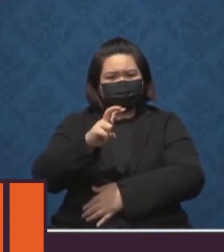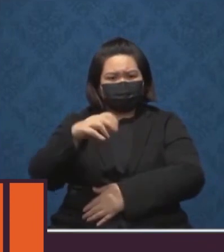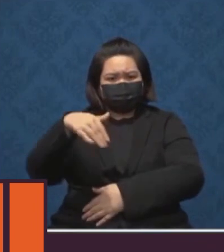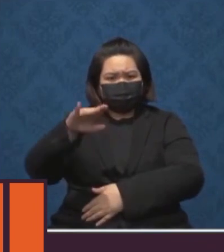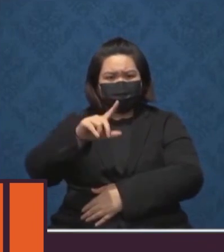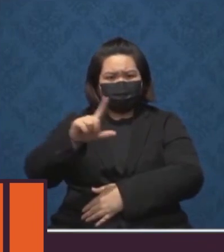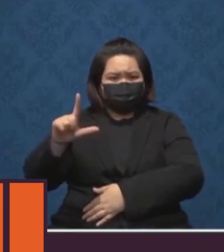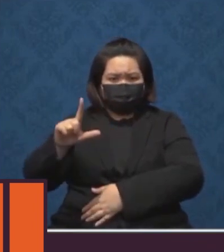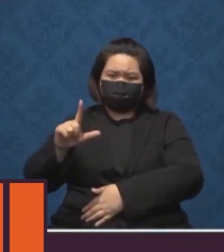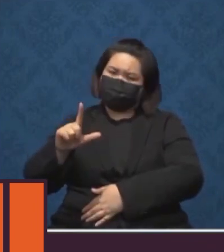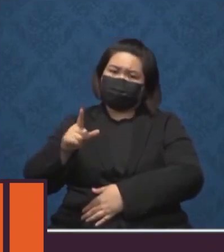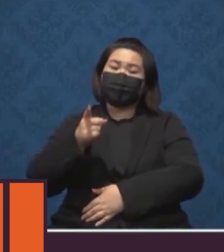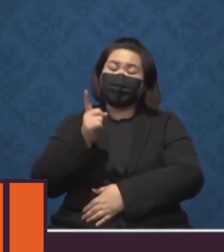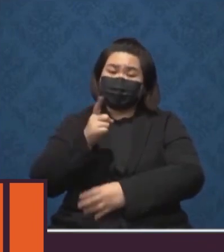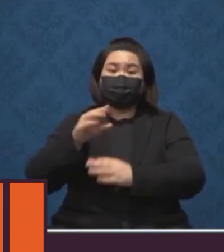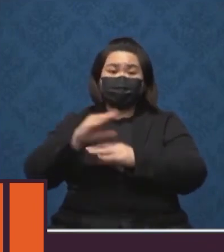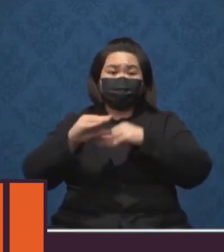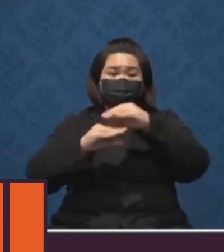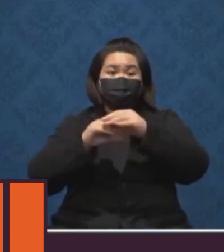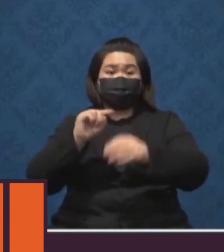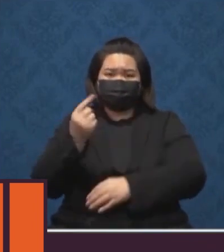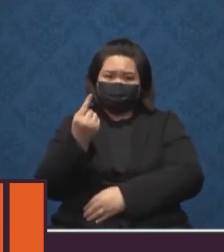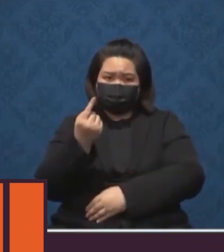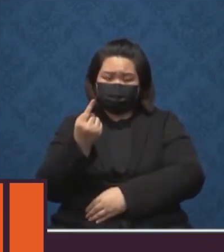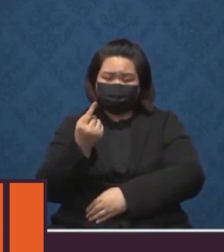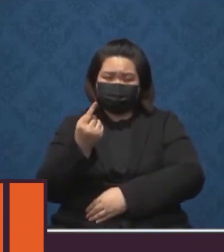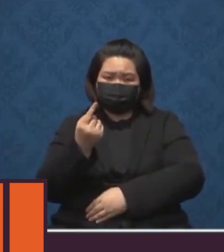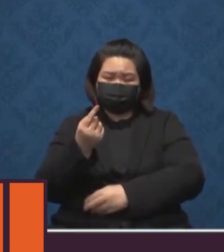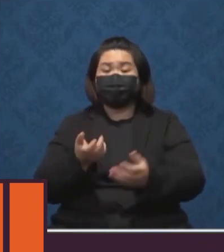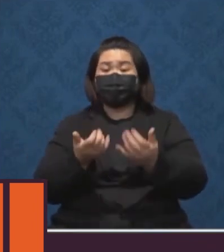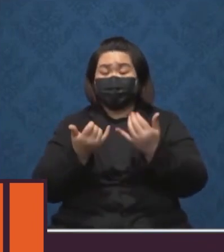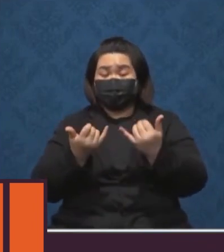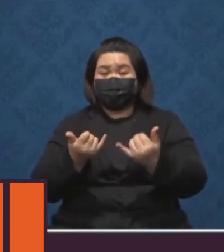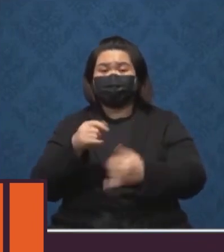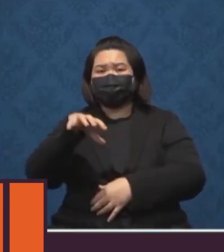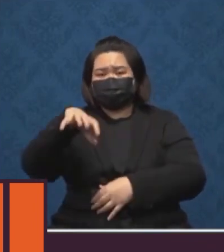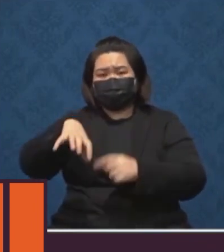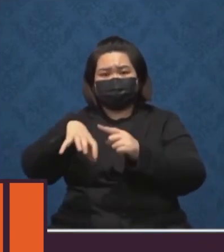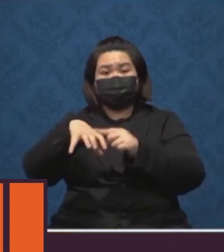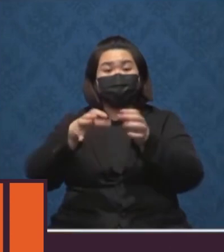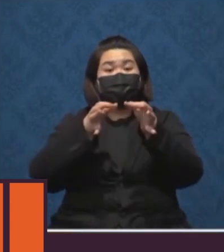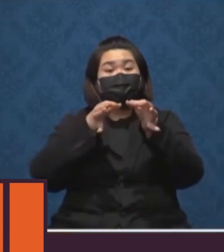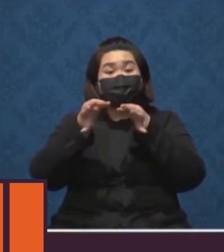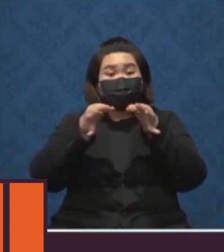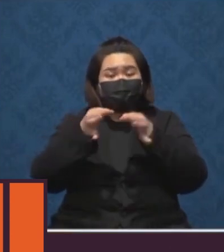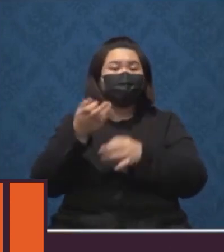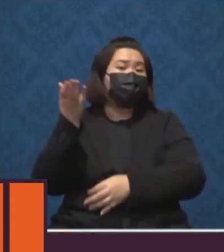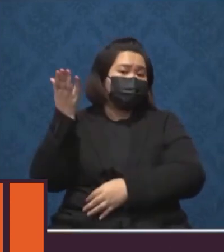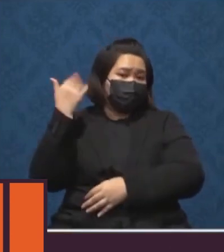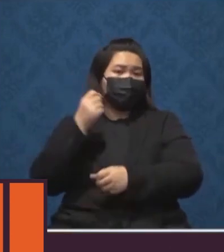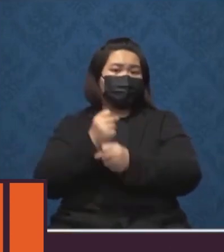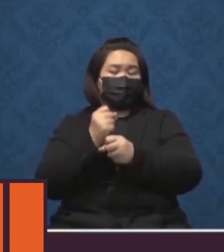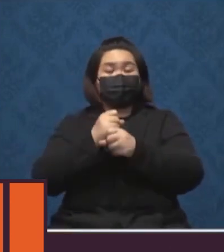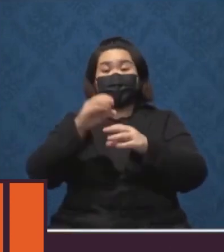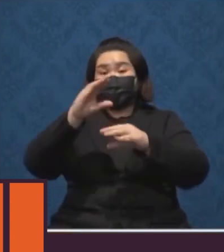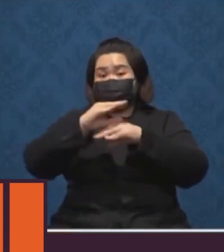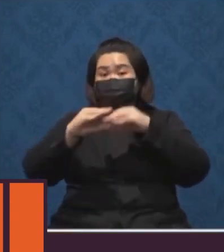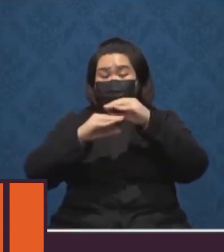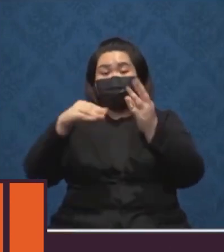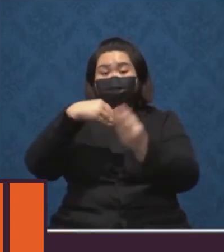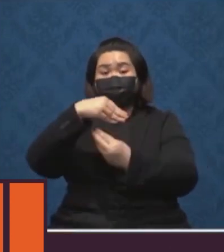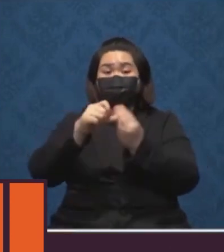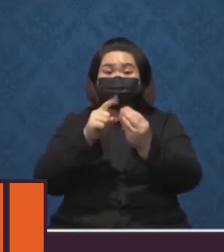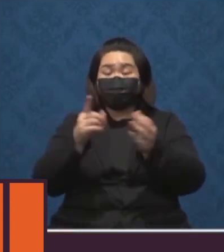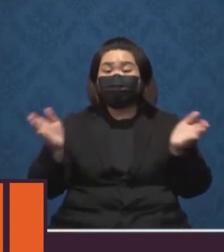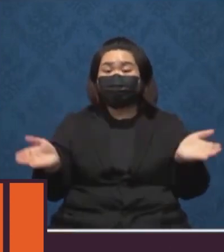ทงทางที่เป็โครงการที่เกิดใหม่เรื่องนี้ทางหนวยงานได้ชี้แงว่าเคยจัดทำโครงการพฒนาเศรษกิจและส่งเสริม